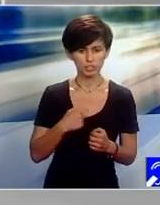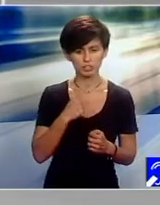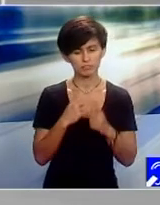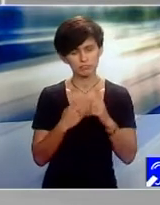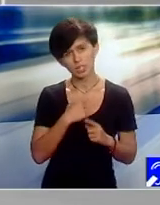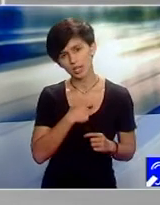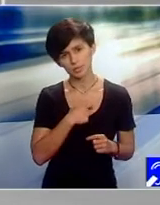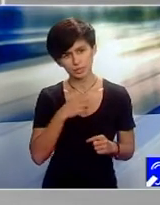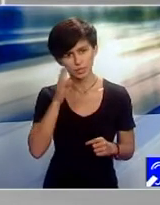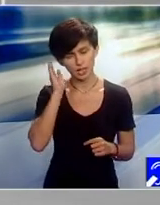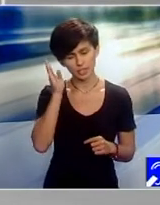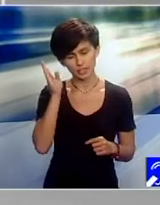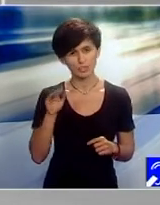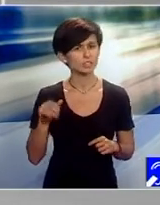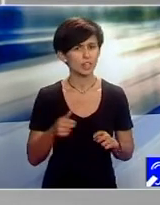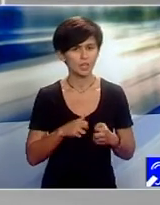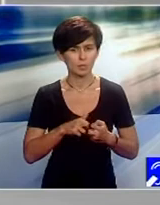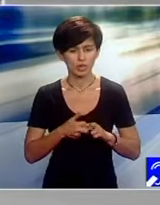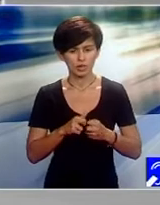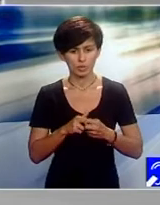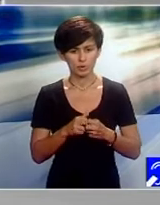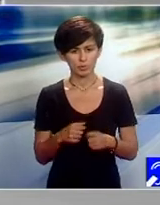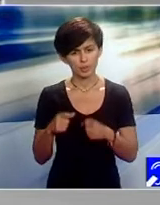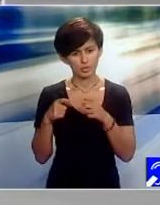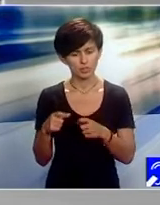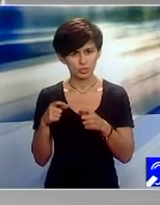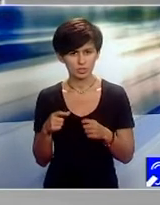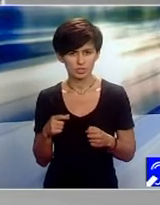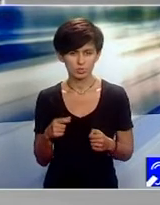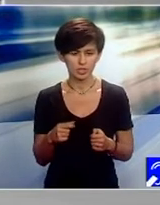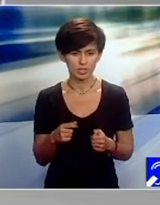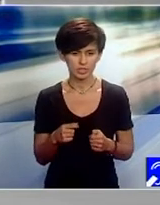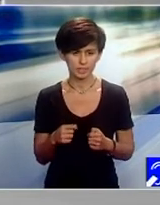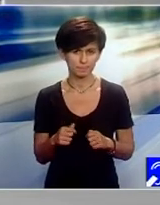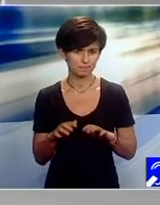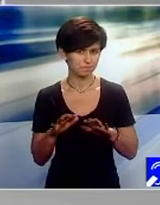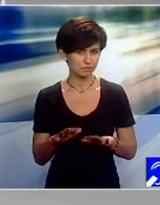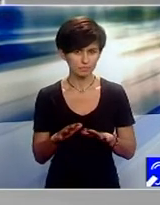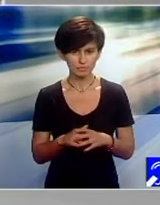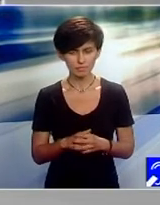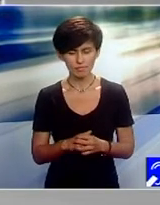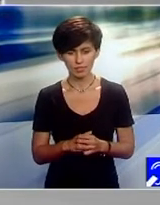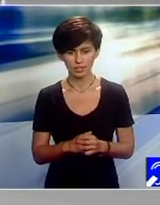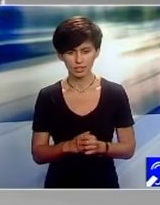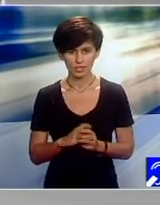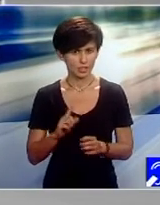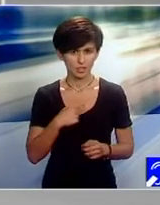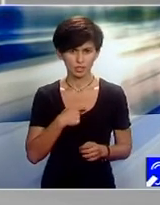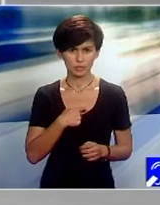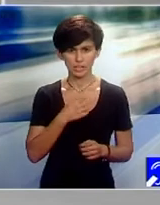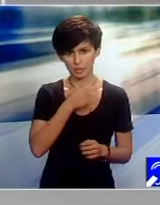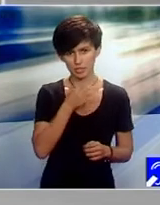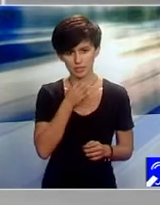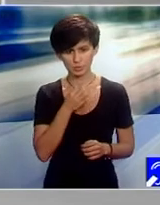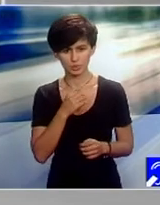se confrunte cu o problemă sau o situație de genul, poate că nu putem să vorbim, să spunem, să dăm un diagnostic clar,